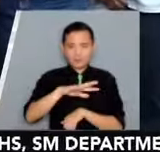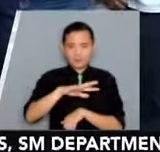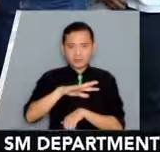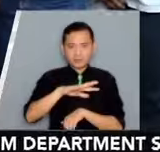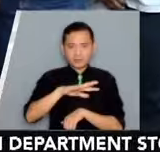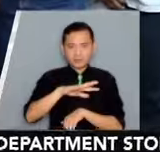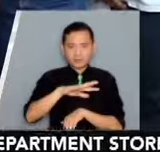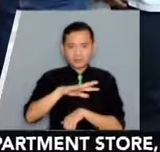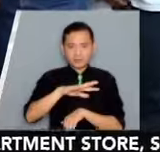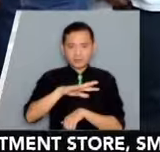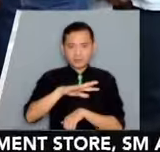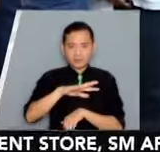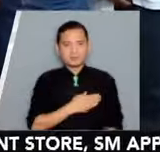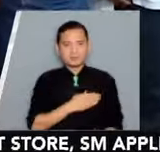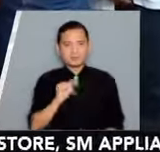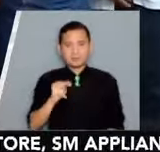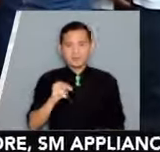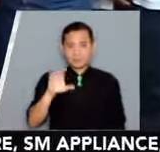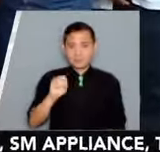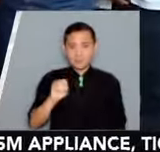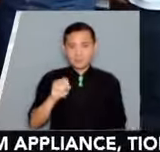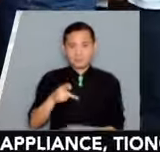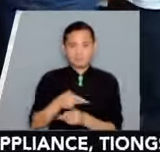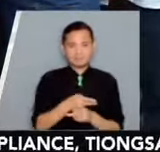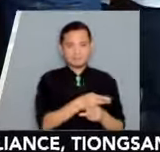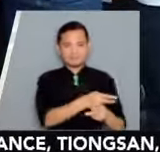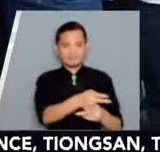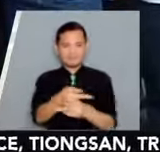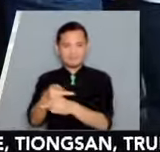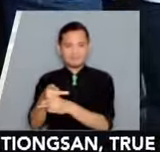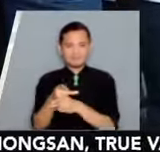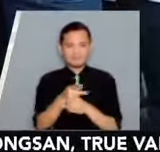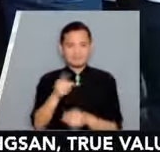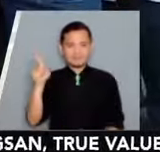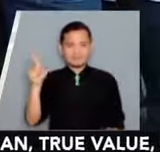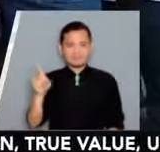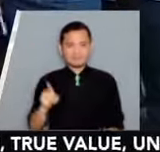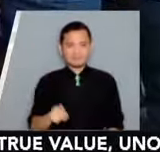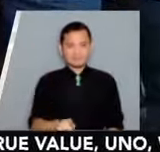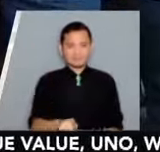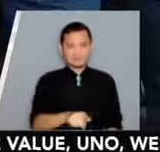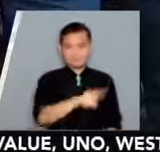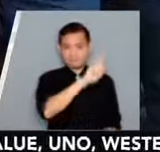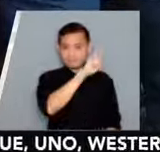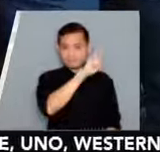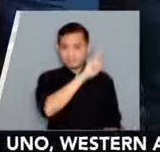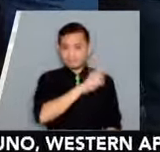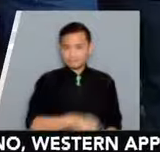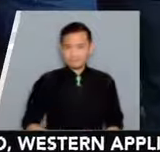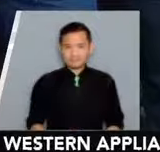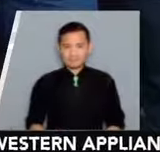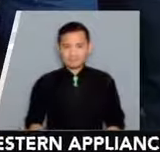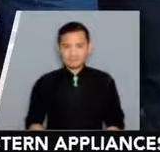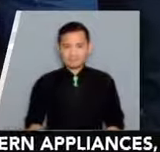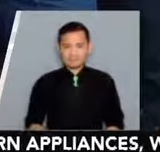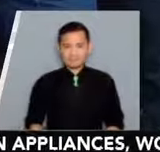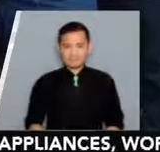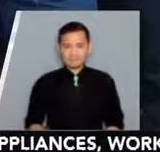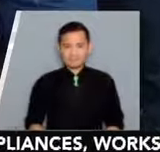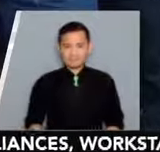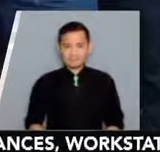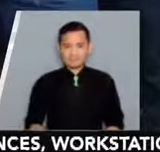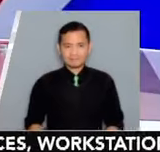Ako po si Anjo Pertiara. Know the weather before you go. Para mag-safe lagi, mga kapuso.